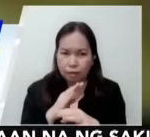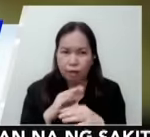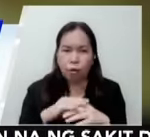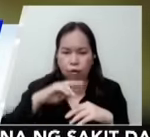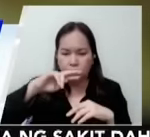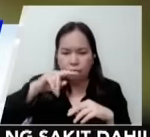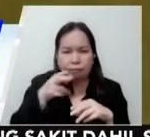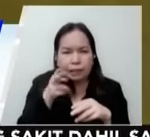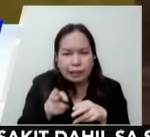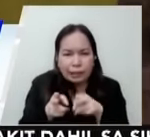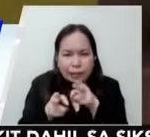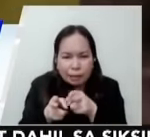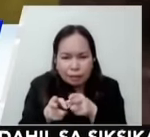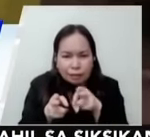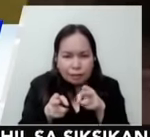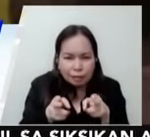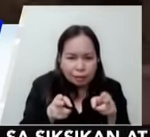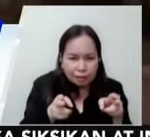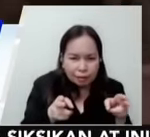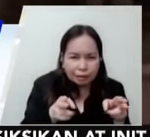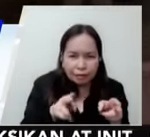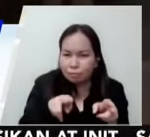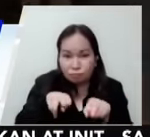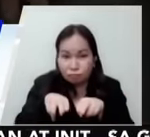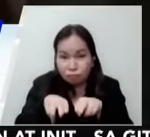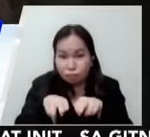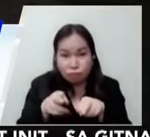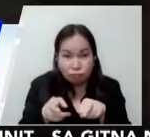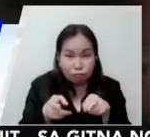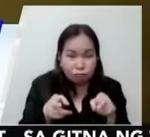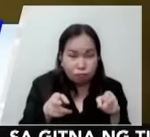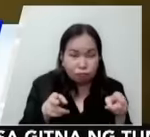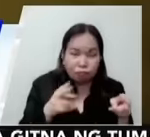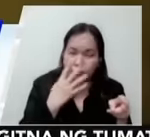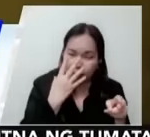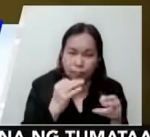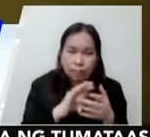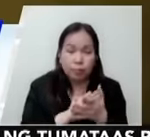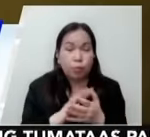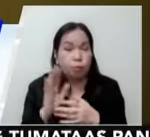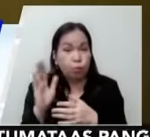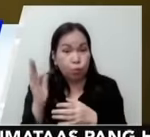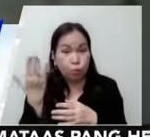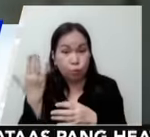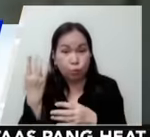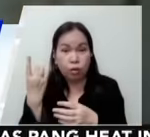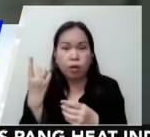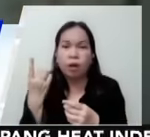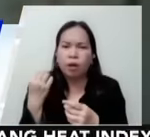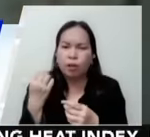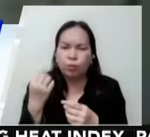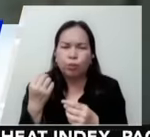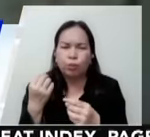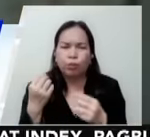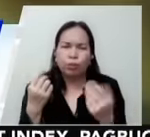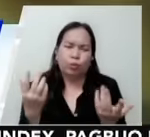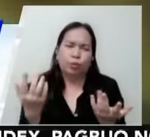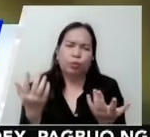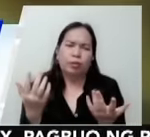nila. Kahit sa araw, mas malimit silang nakaupo. Di kasi biro maglakad sa ganito kasikip na